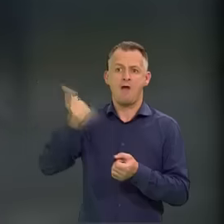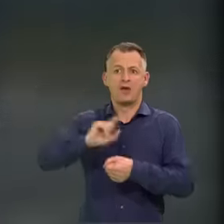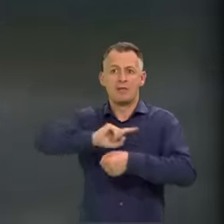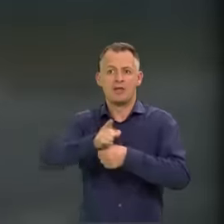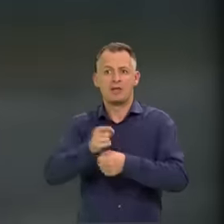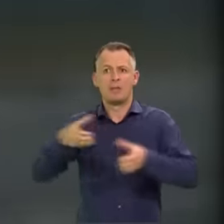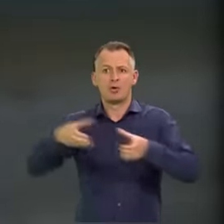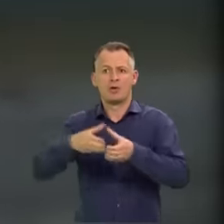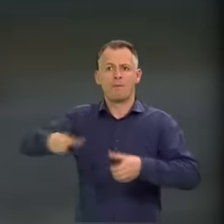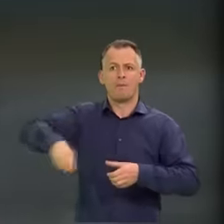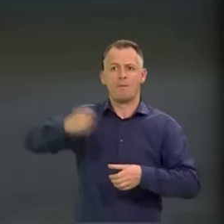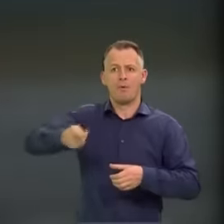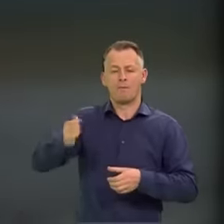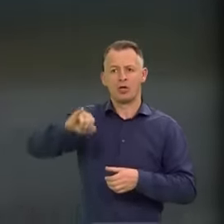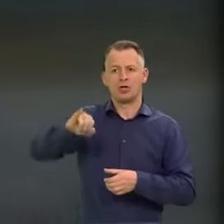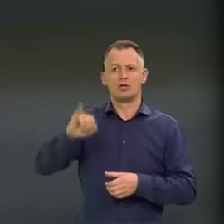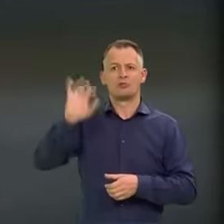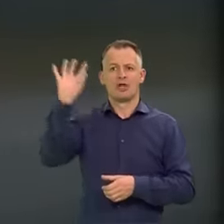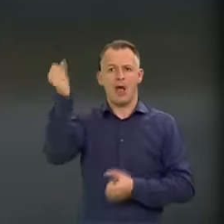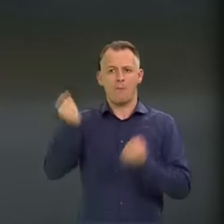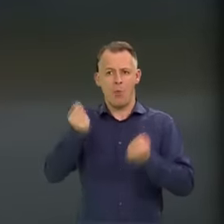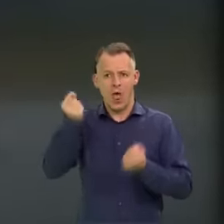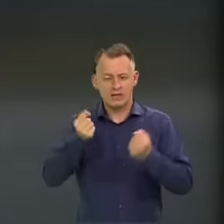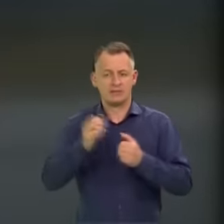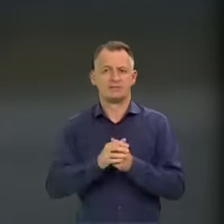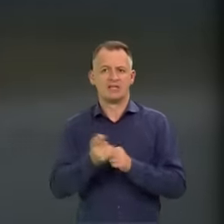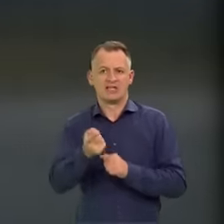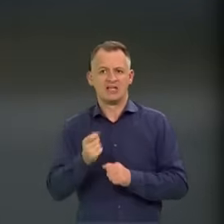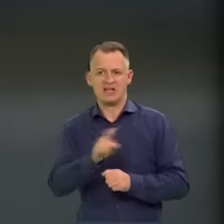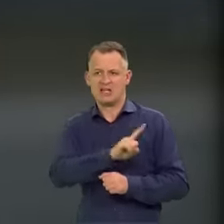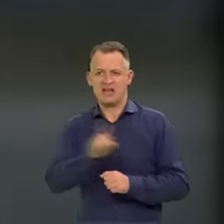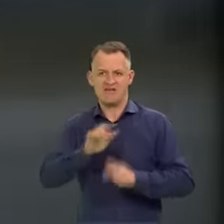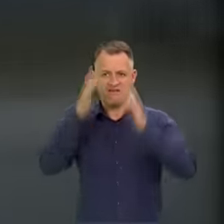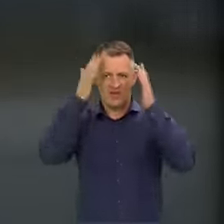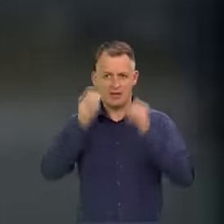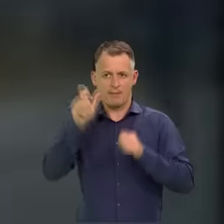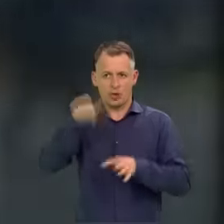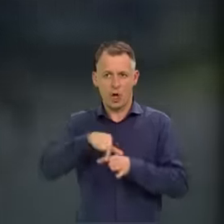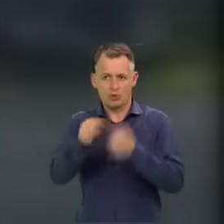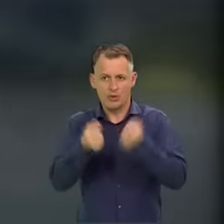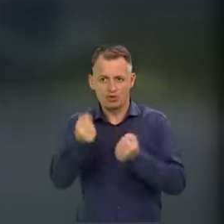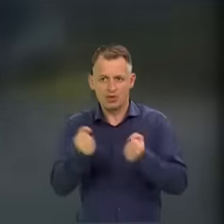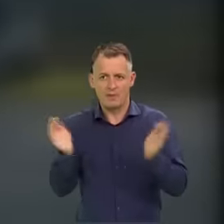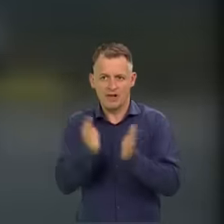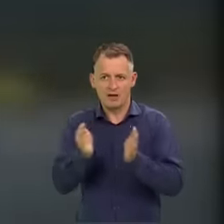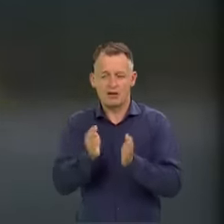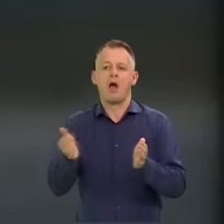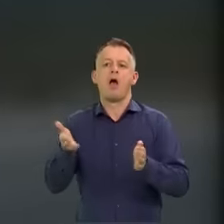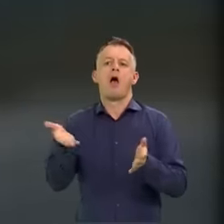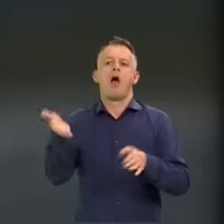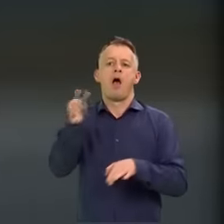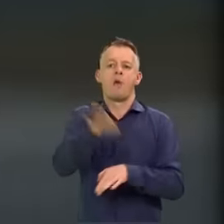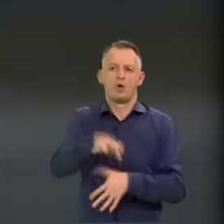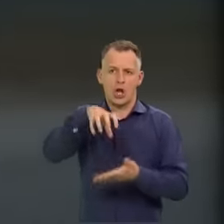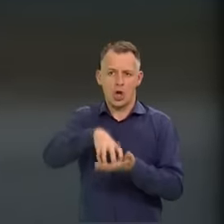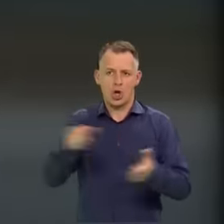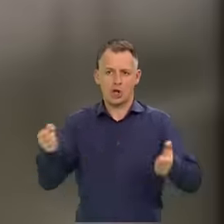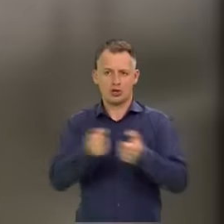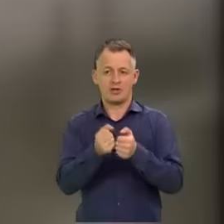ale ISUS, MUR și de la ambulanța județeană. Din nefericire, șoferul autoturismului a murit în urma impactului. La locul accidentului au